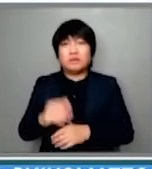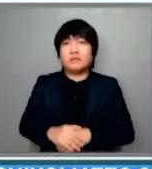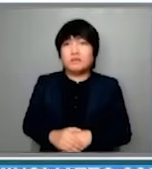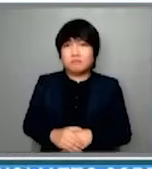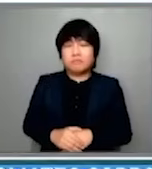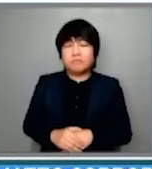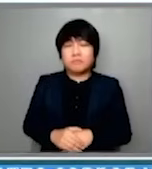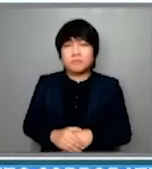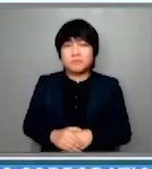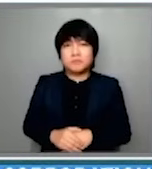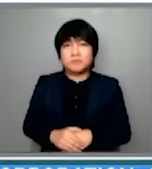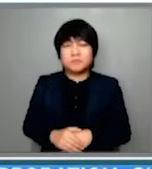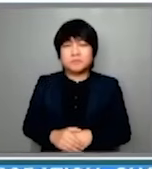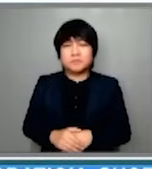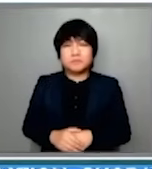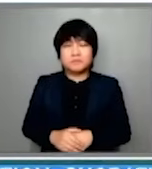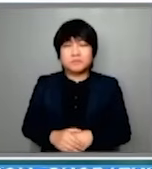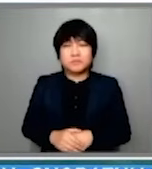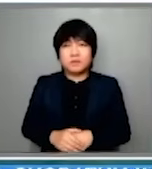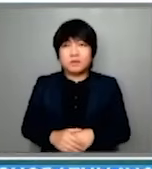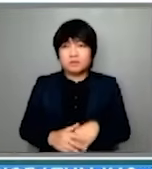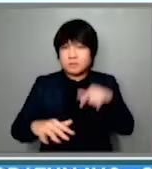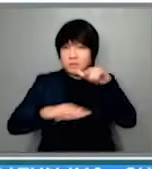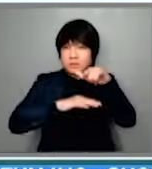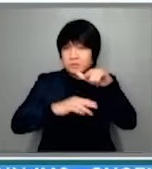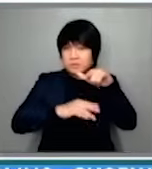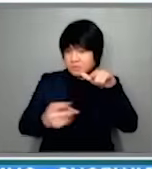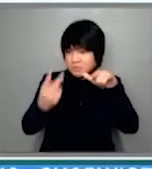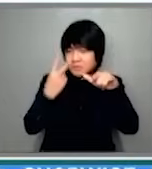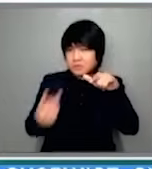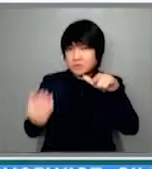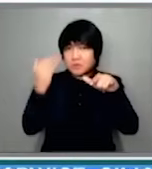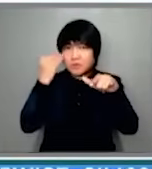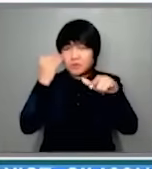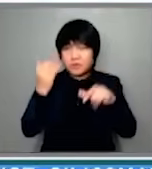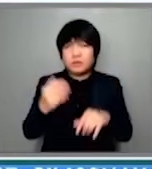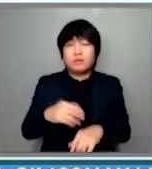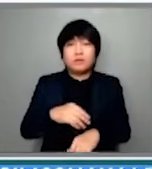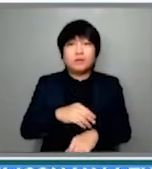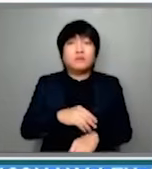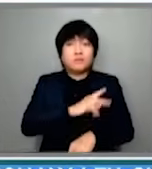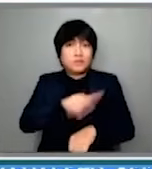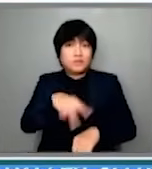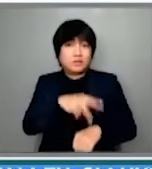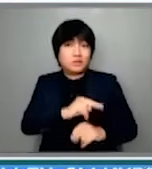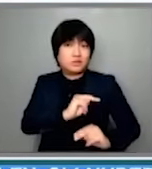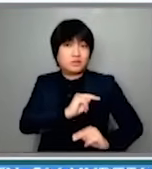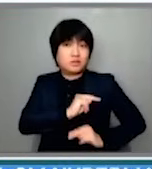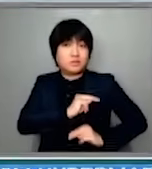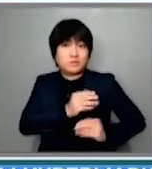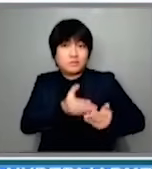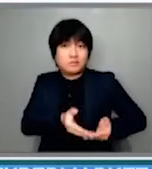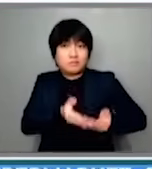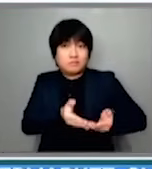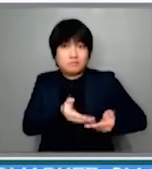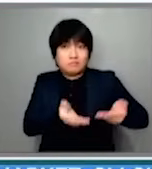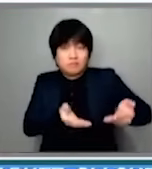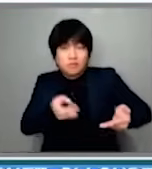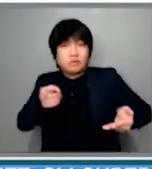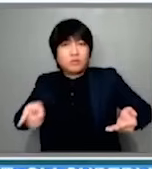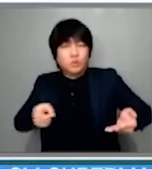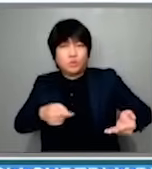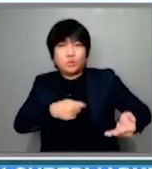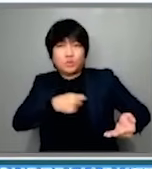rin mula sa ere ang pagharang sa mga rubber boat ng Philippine Navy ng mga rigid hull inflatable boat ng China para